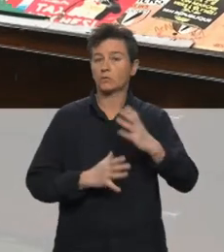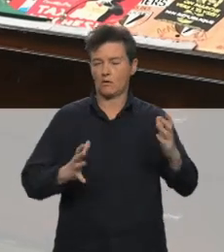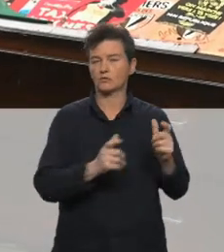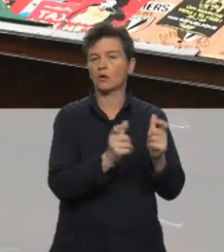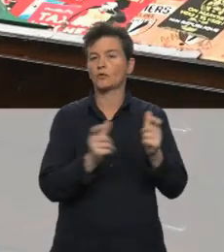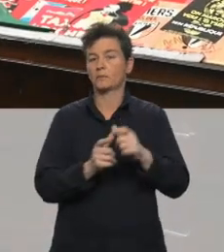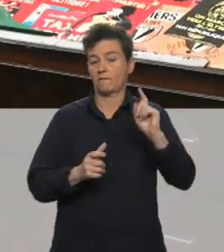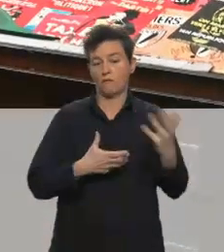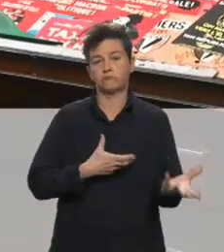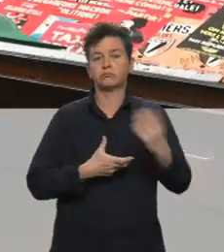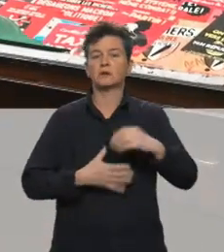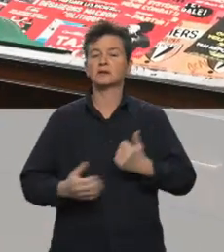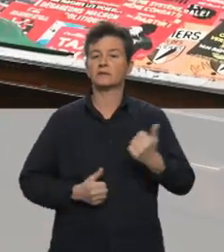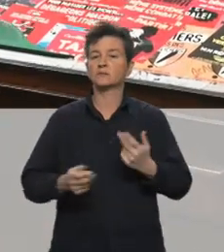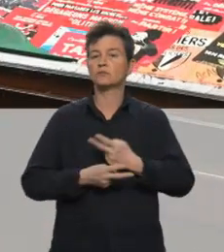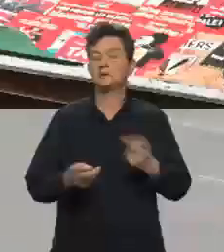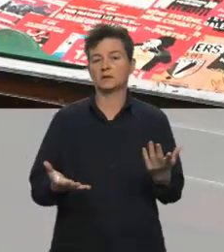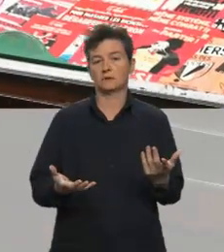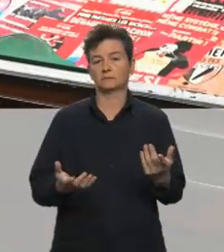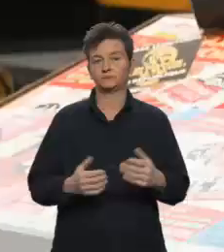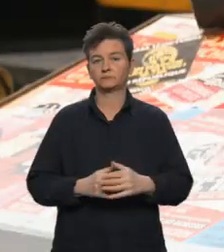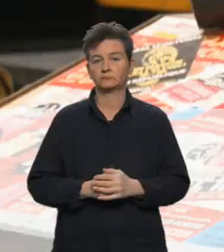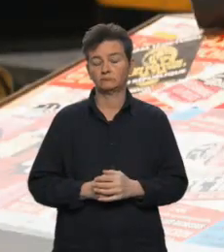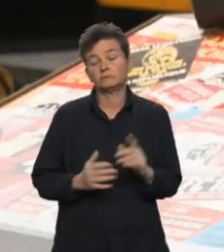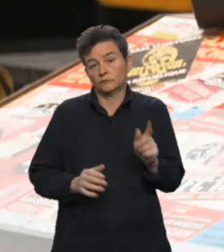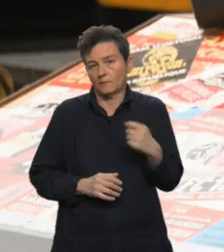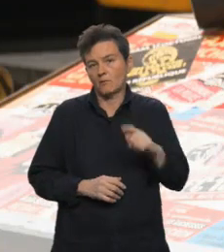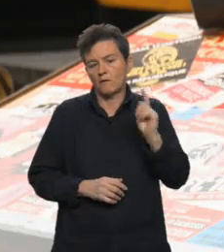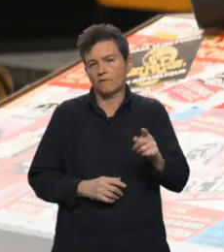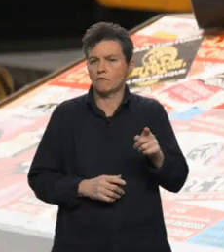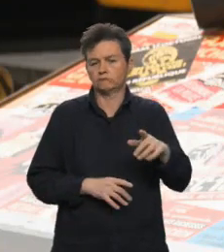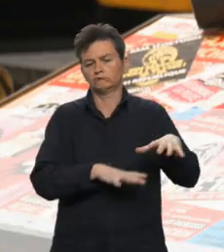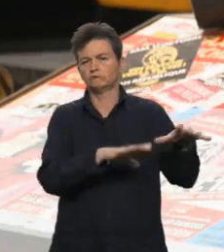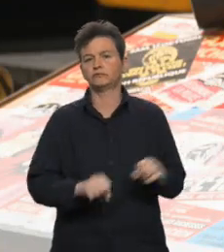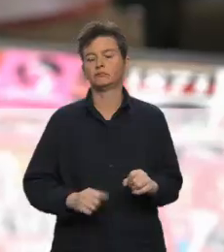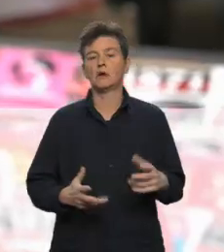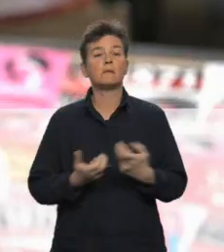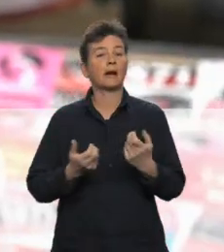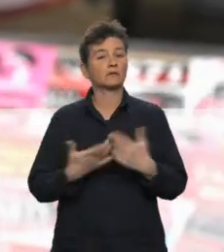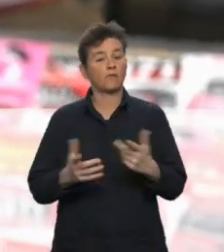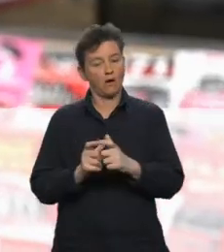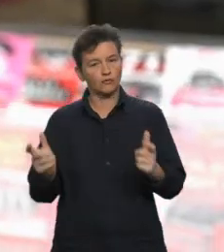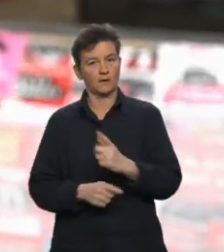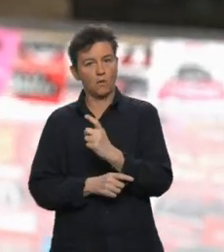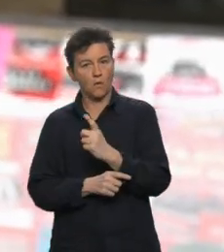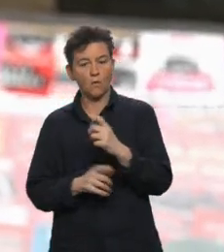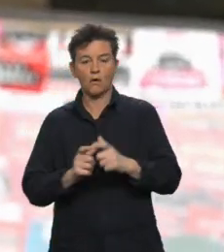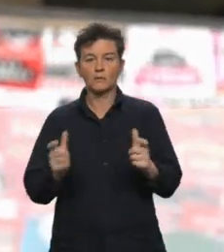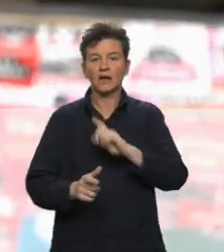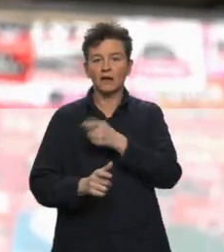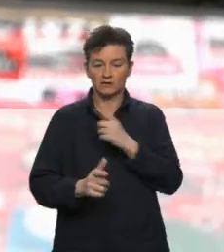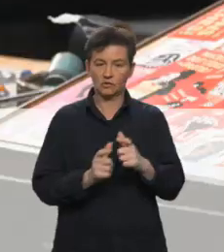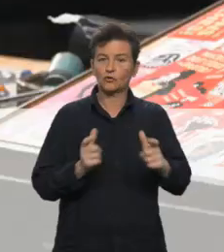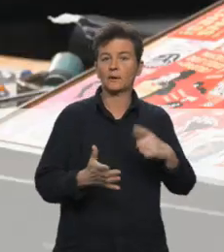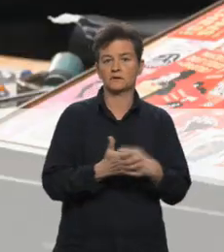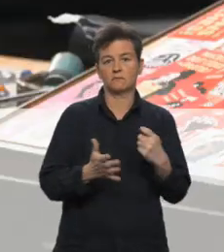D'autres grandes entreprises devraient faire partie du service public, devraient être réquisitionnées. Les entreprises de l'eau, de l'énergie,